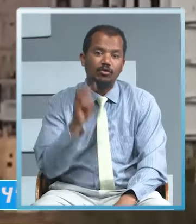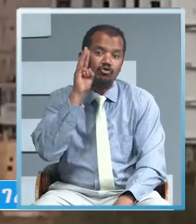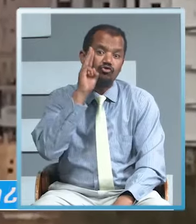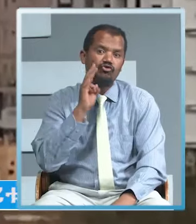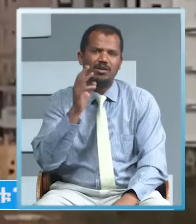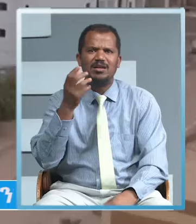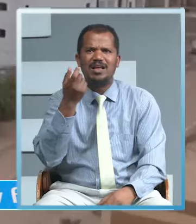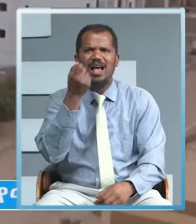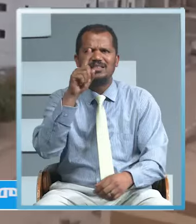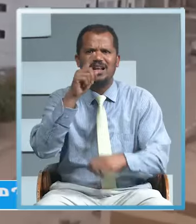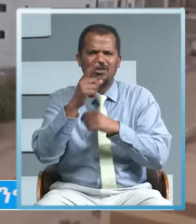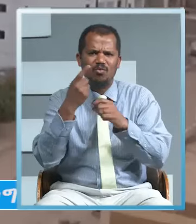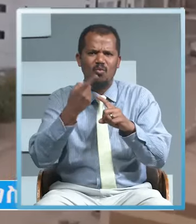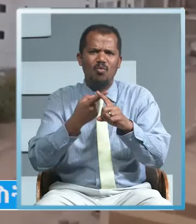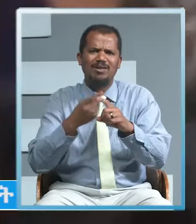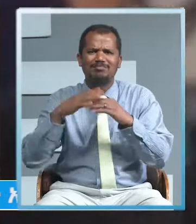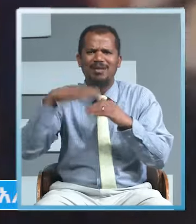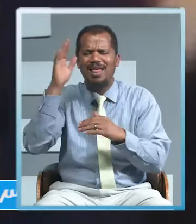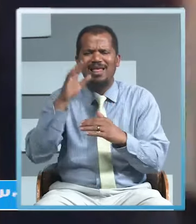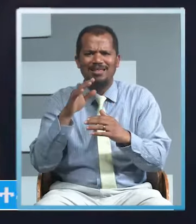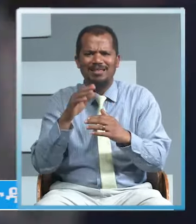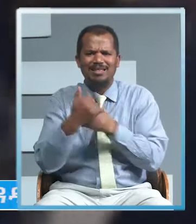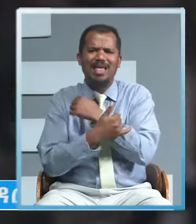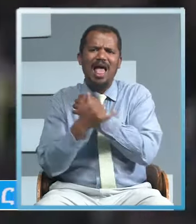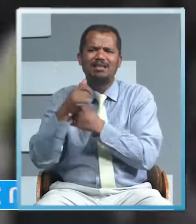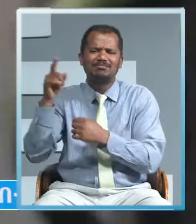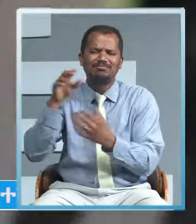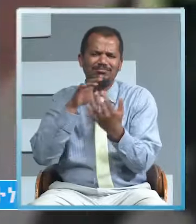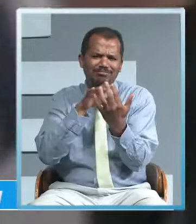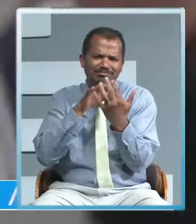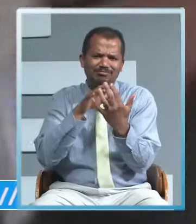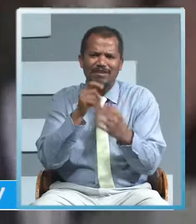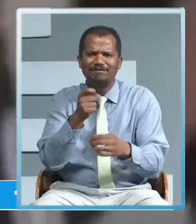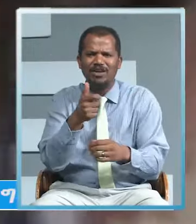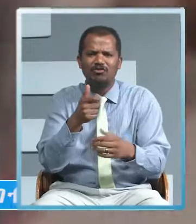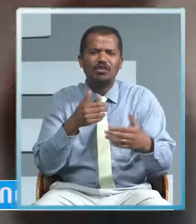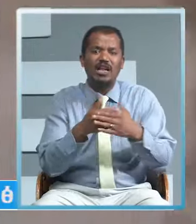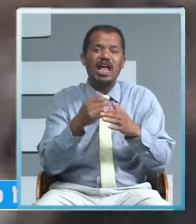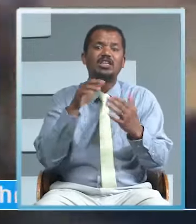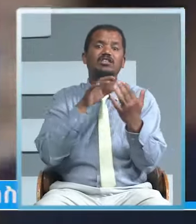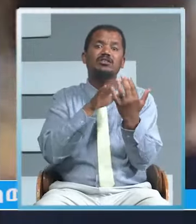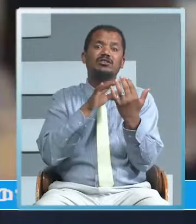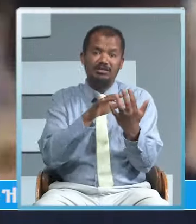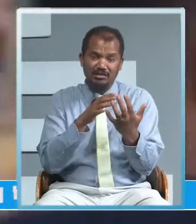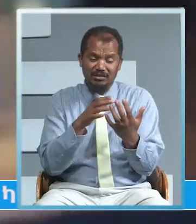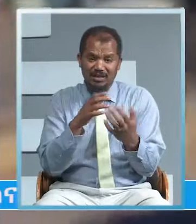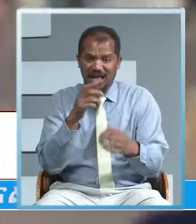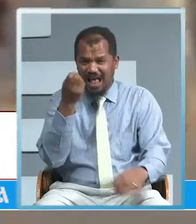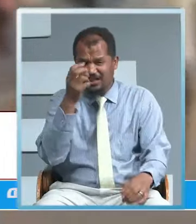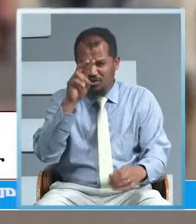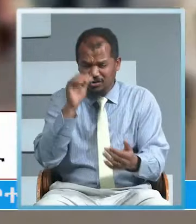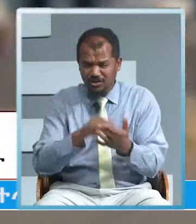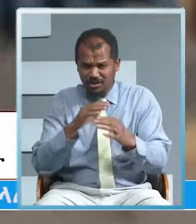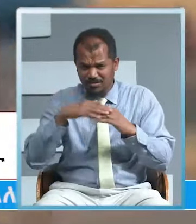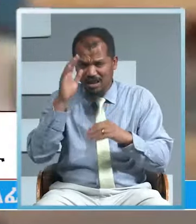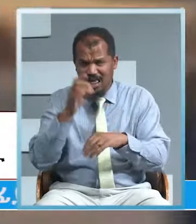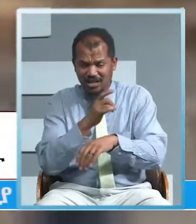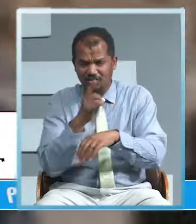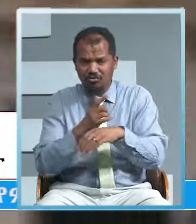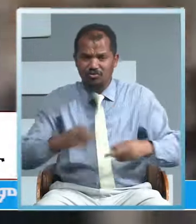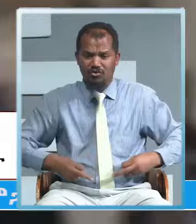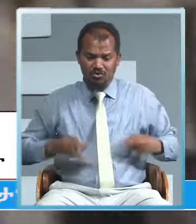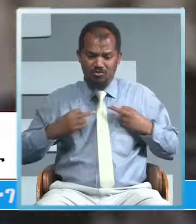በሱዳን ከ11 ወራት በላይ ያስቆጠረው የሀገሪቱ ጦርና የፈጥኖ ደራሽ ኃይሎች ጦርነት ከ12,000 በላይ ዜጎችን